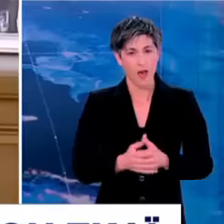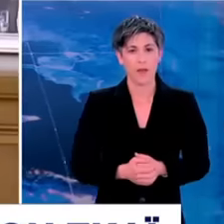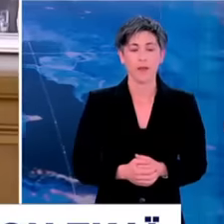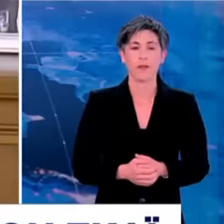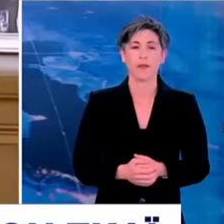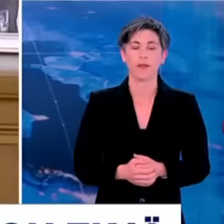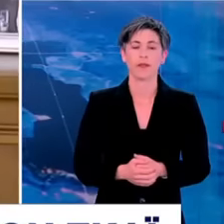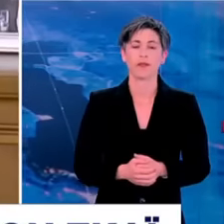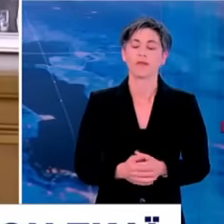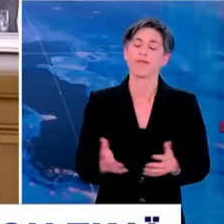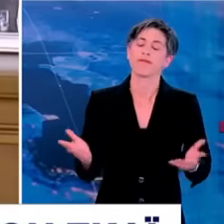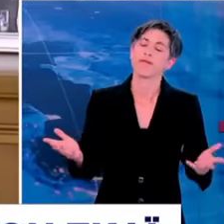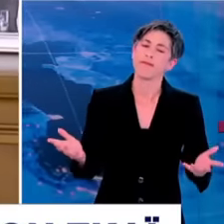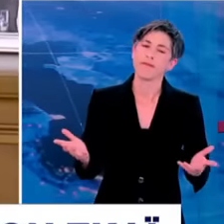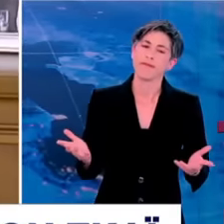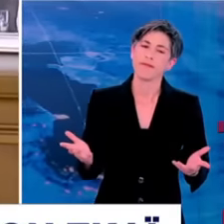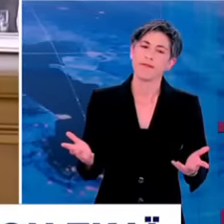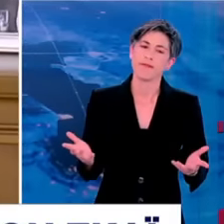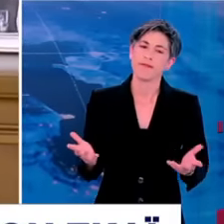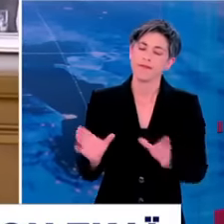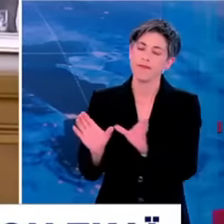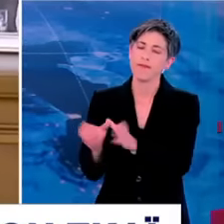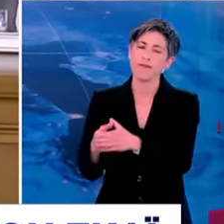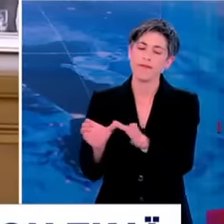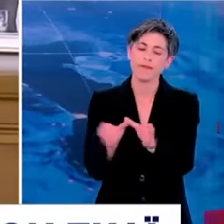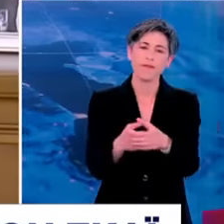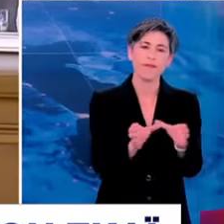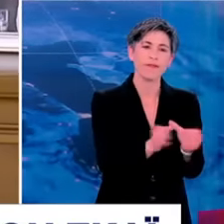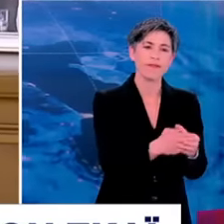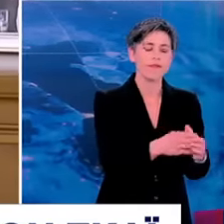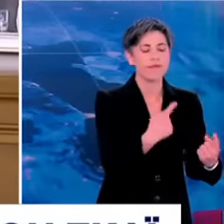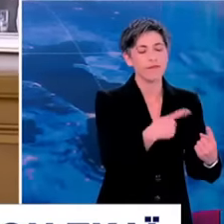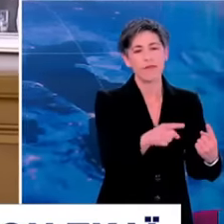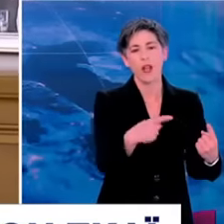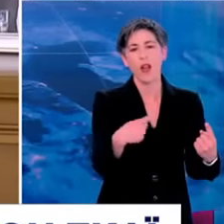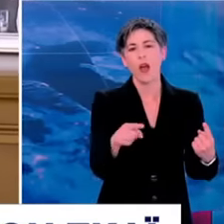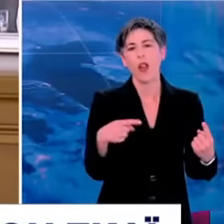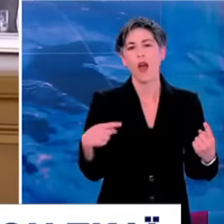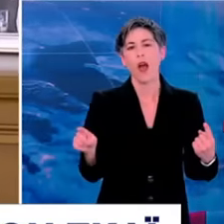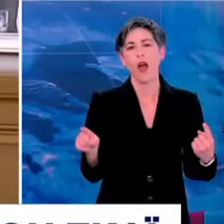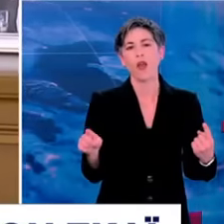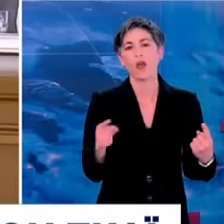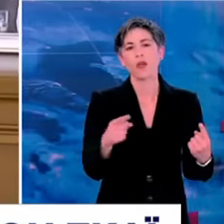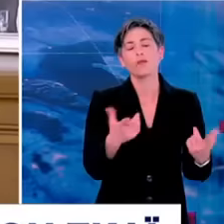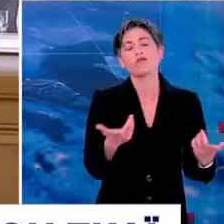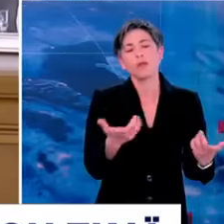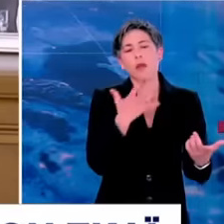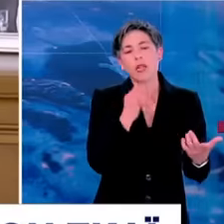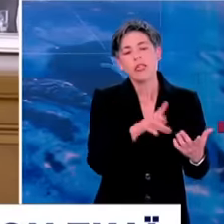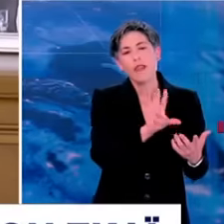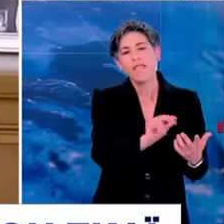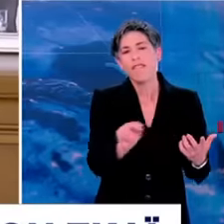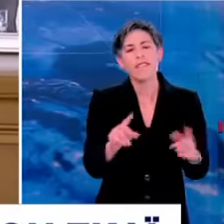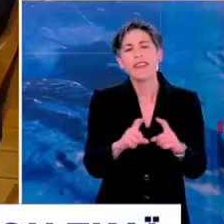εκτός. Το κάθε κόμμα σε διαφορετική έκφανση εκπροσωπεί κάτι ακραίο. Για τους Σπαρτιάτες νομίζω